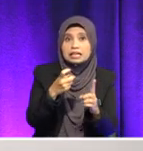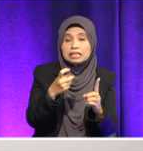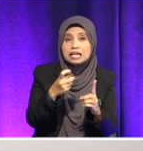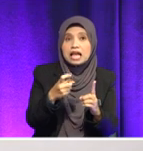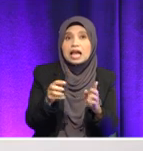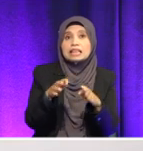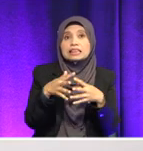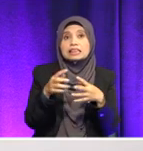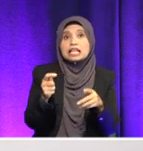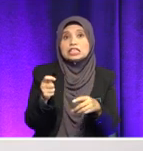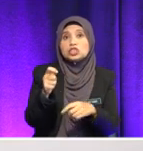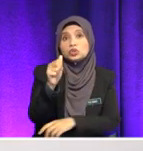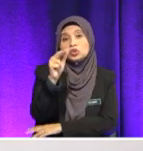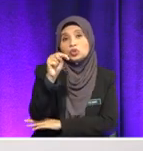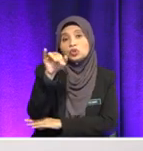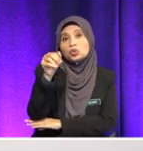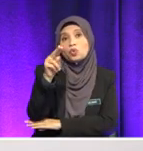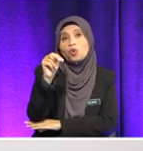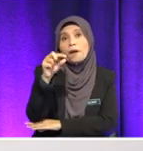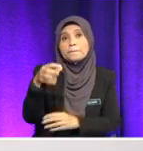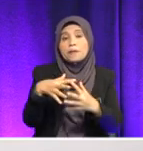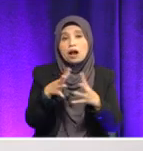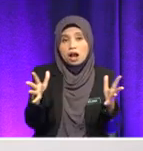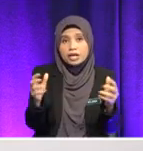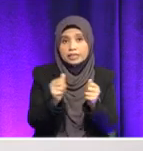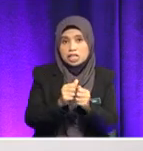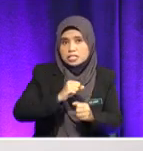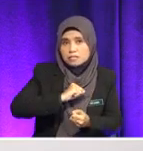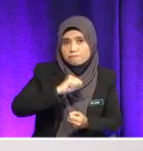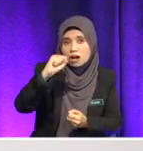Pagar Singapura dengan membawa semangat merdeka